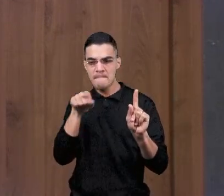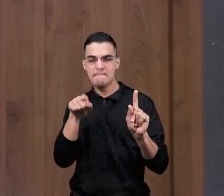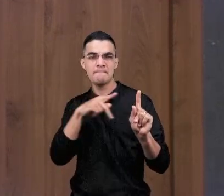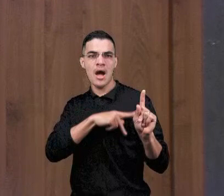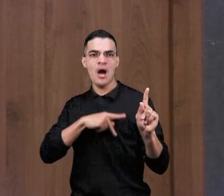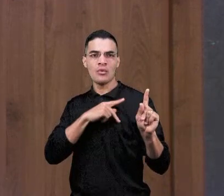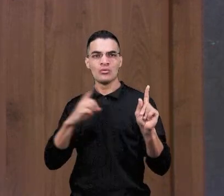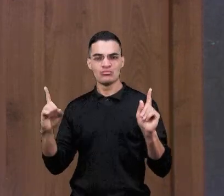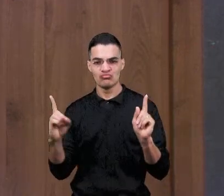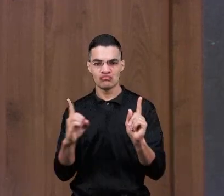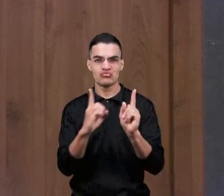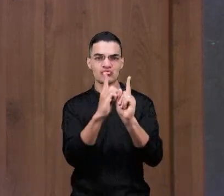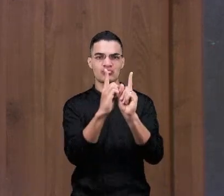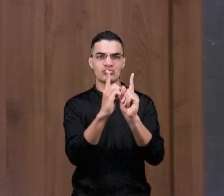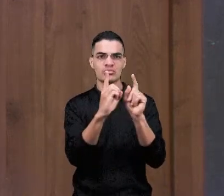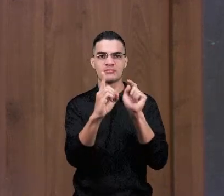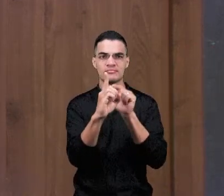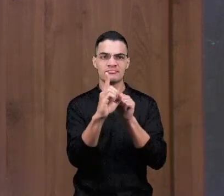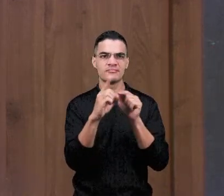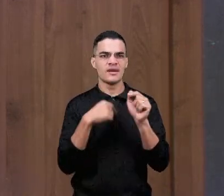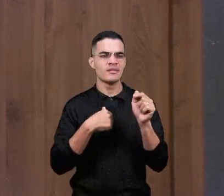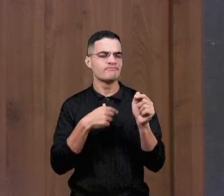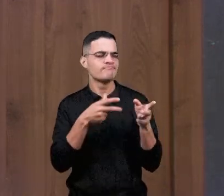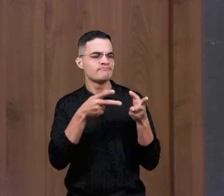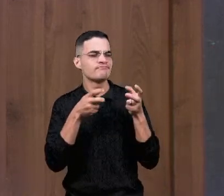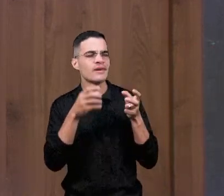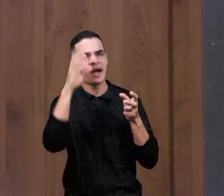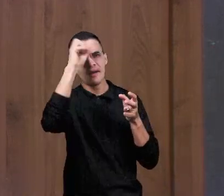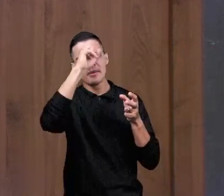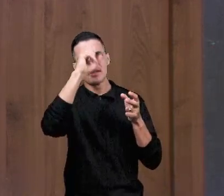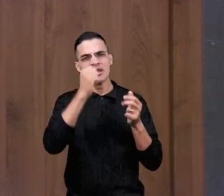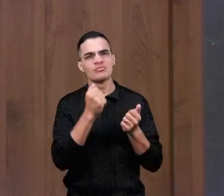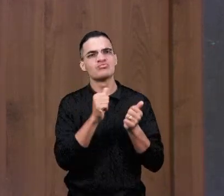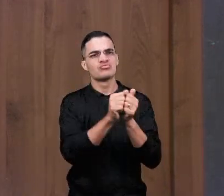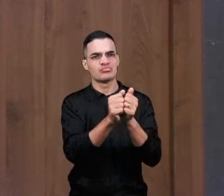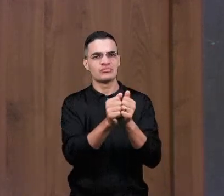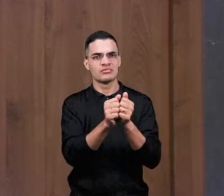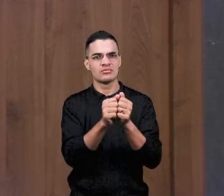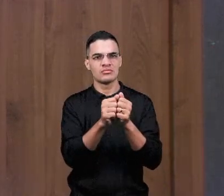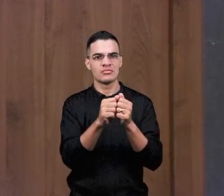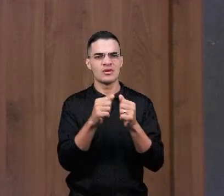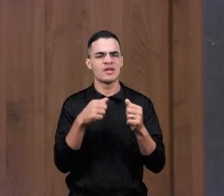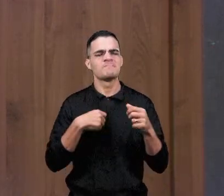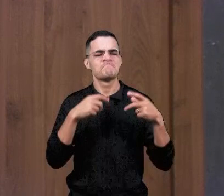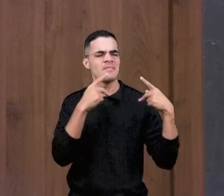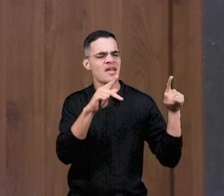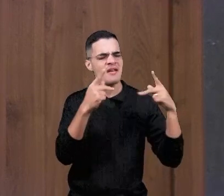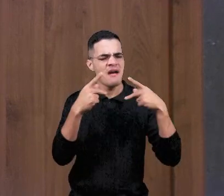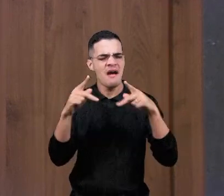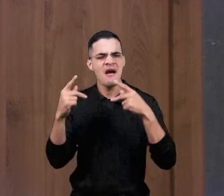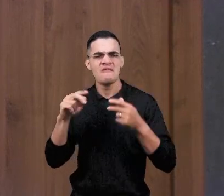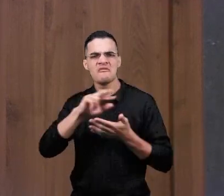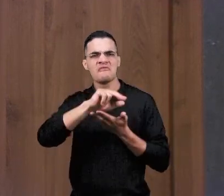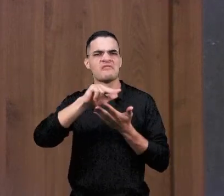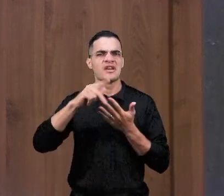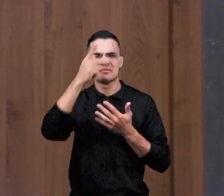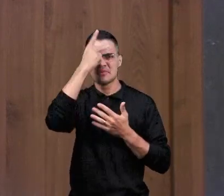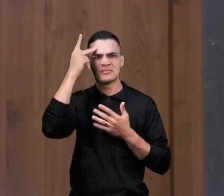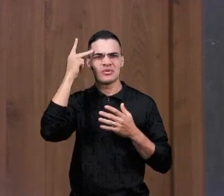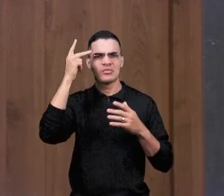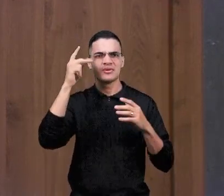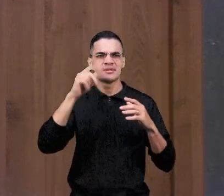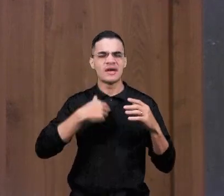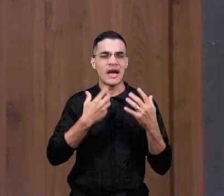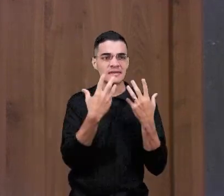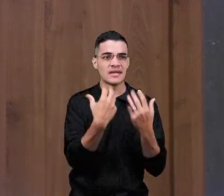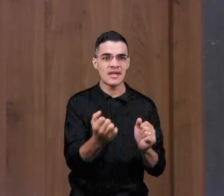accompagné la marche de Timothée dans la présence du Seigneur. Et il prêchait, beaucoup de gens se convertaient, beaucoup de